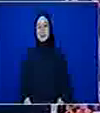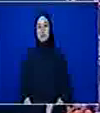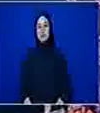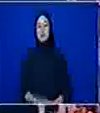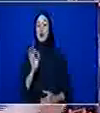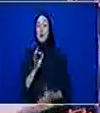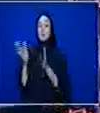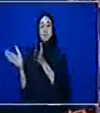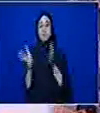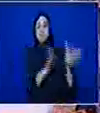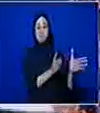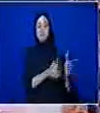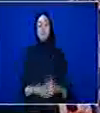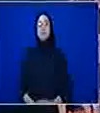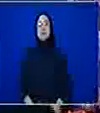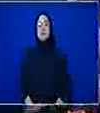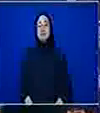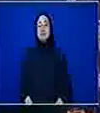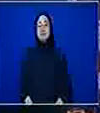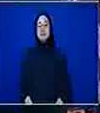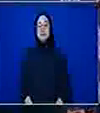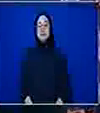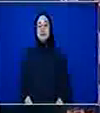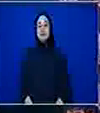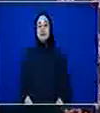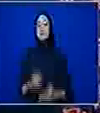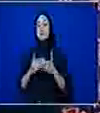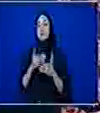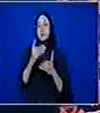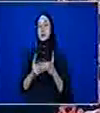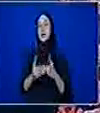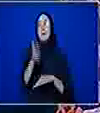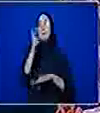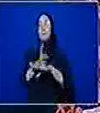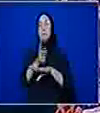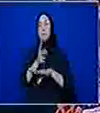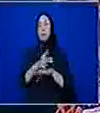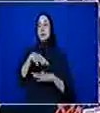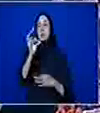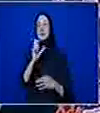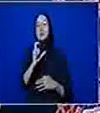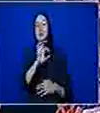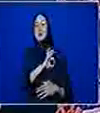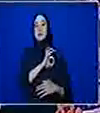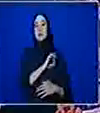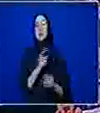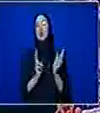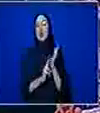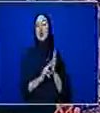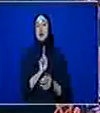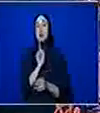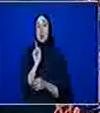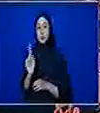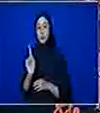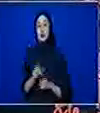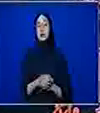Oke, baik. Selanjutnya kita masuk di berikutnya, yaitu pilihan video dari Capres 01. Kita langsung